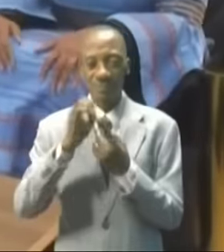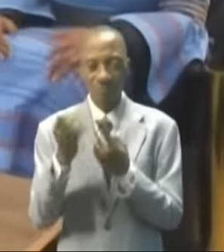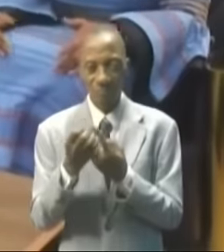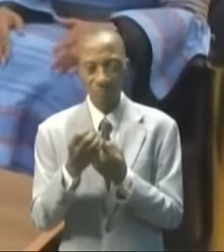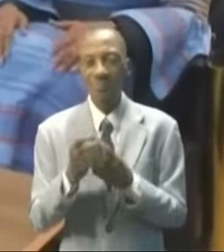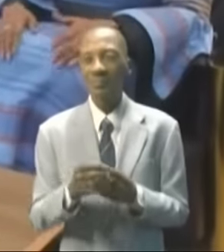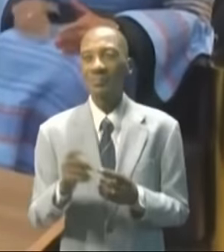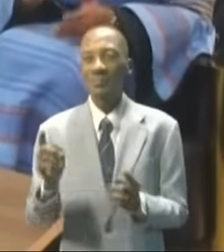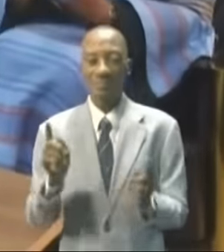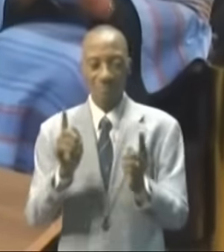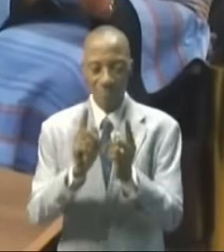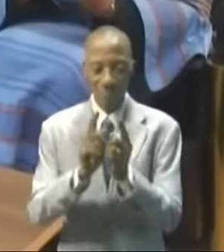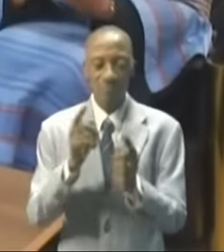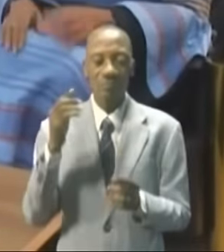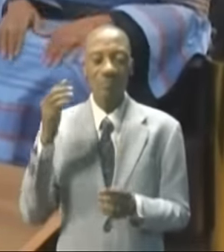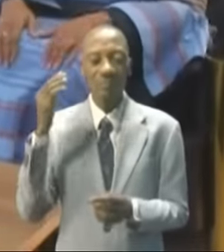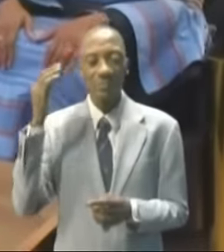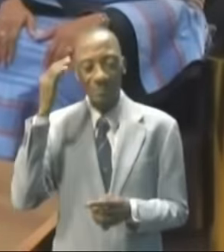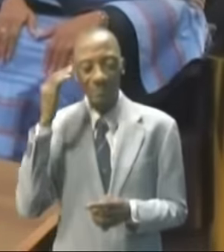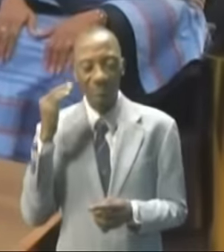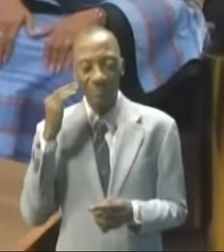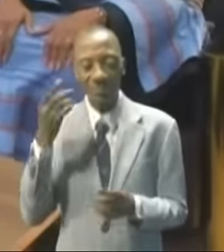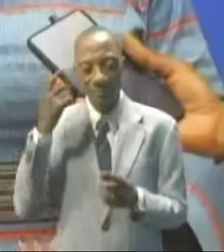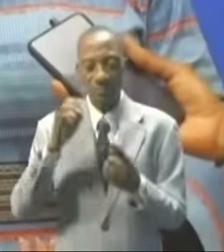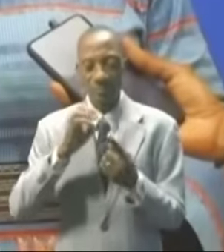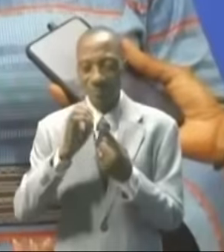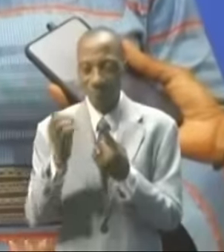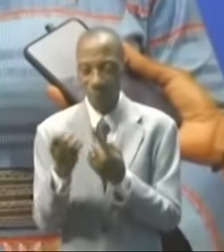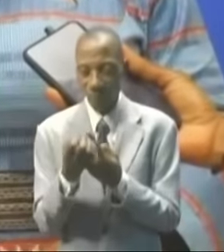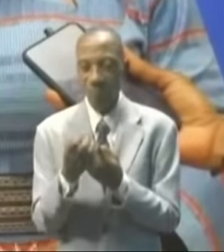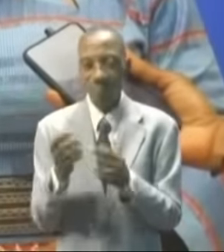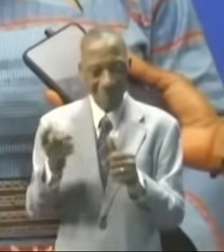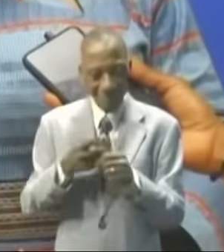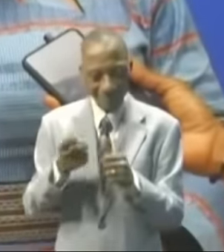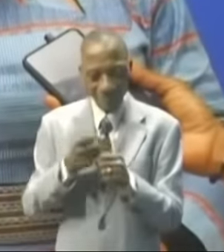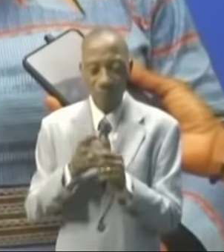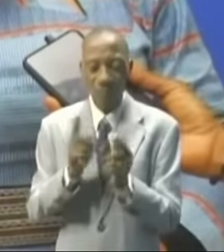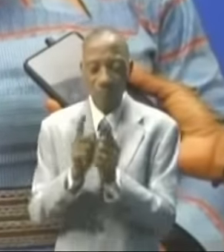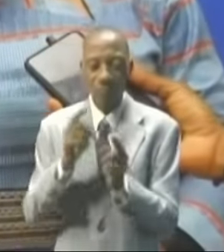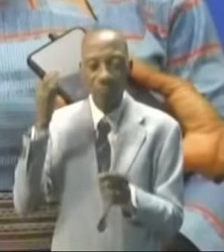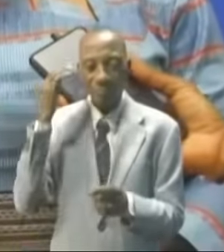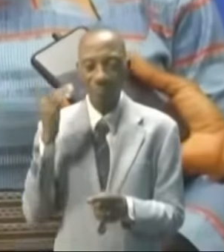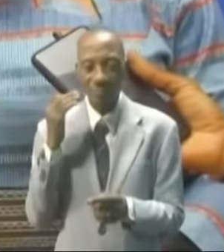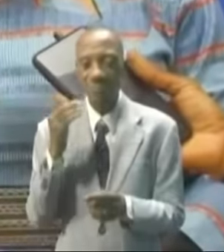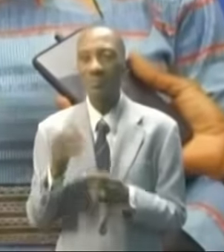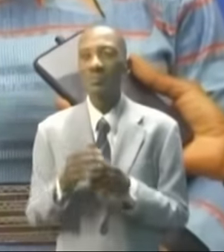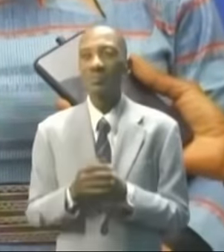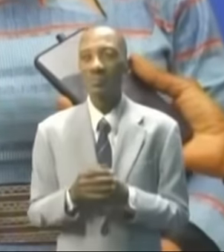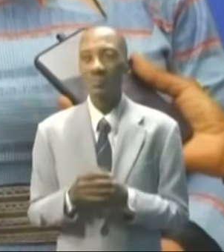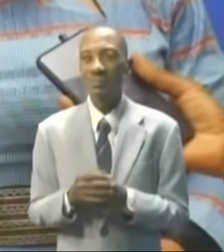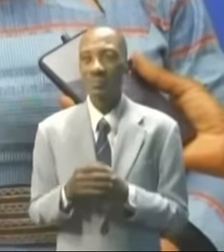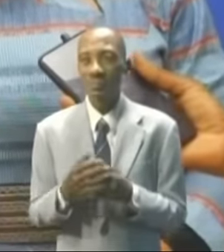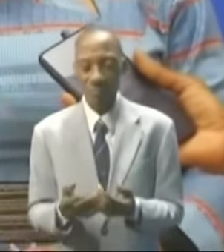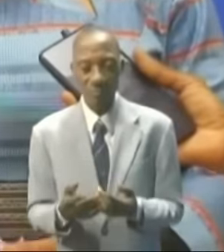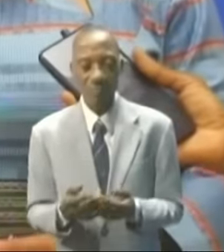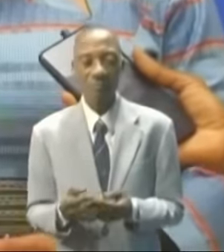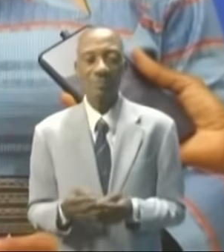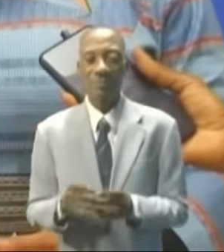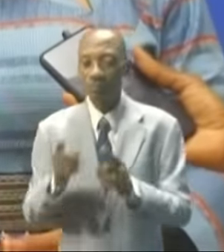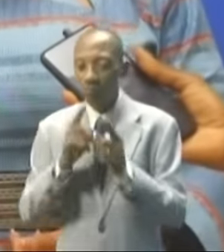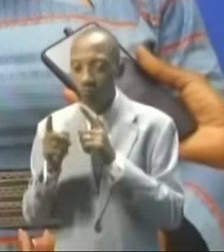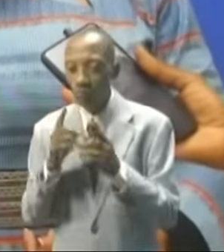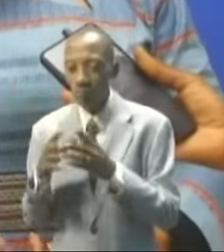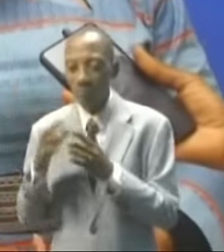femmes de l'environnement et développement durable des deux pays les plus proches du monde. Pour Eve Bazaïba Massoudi, cette